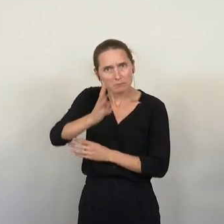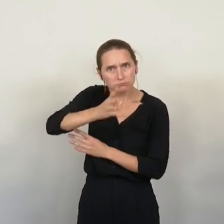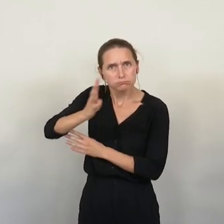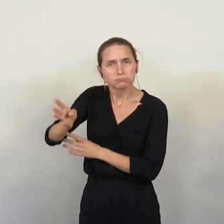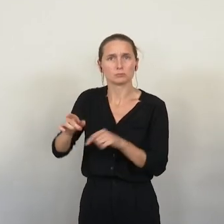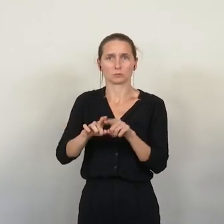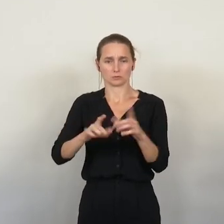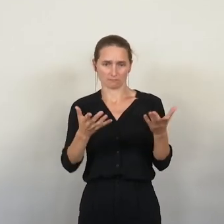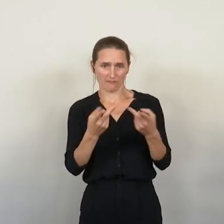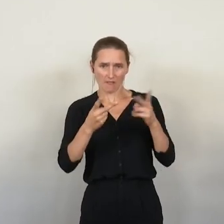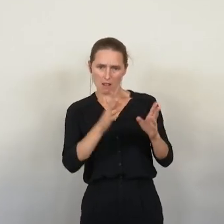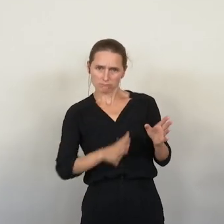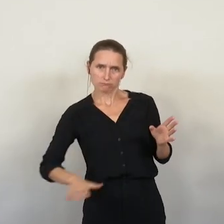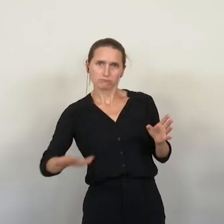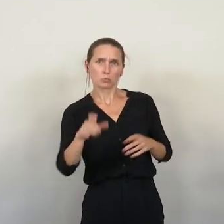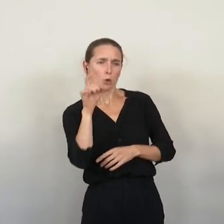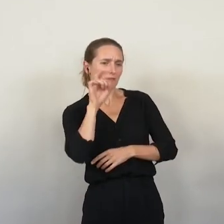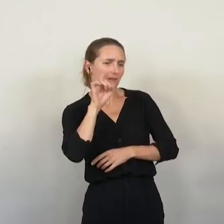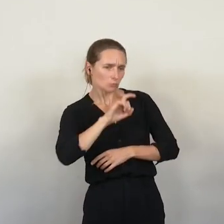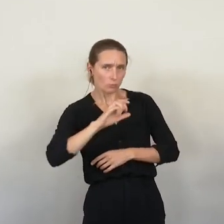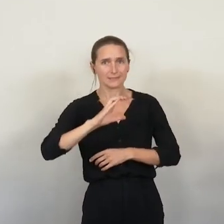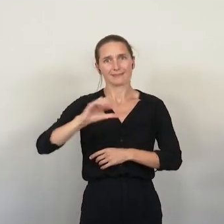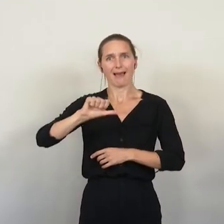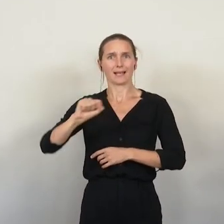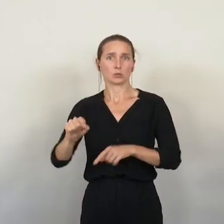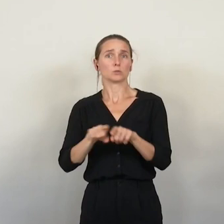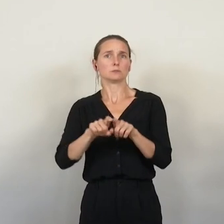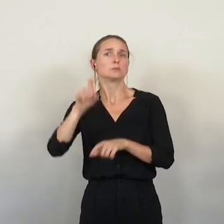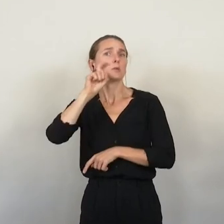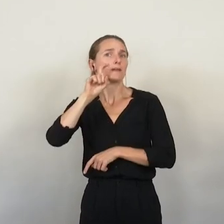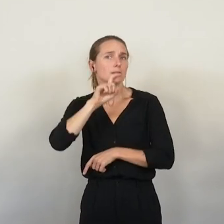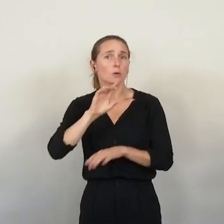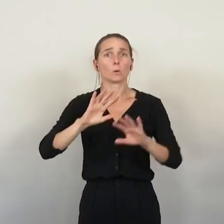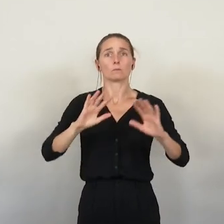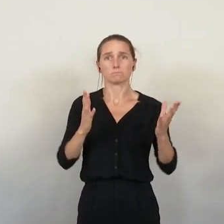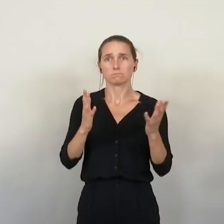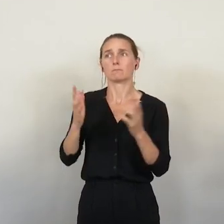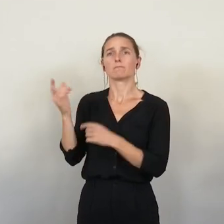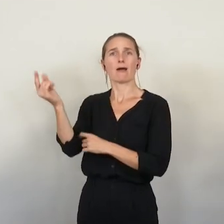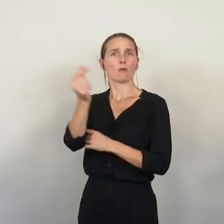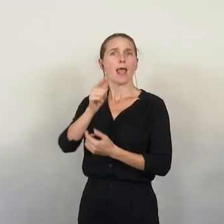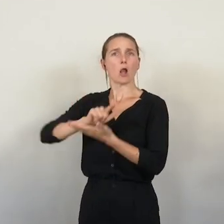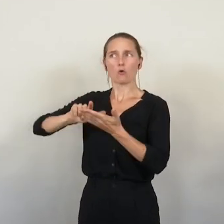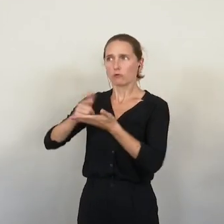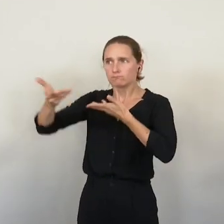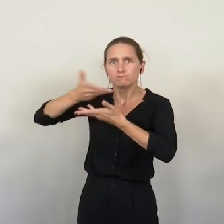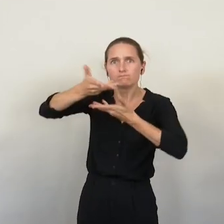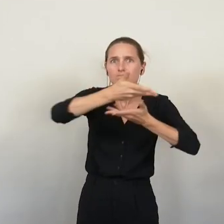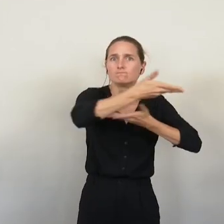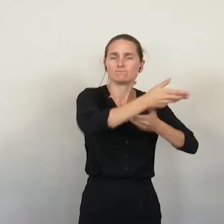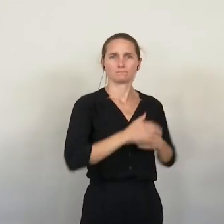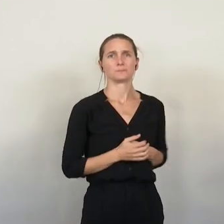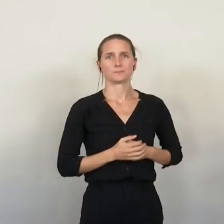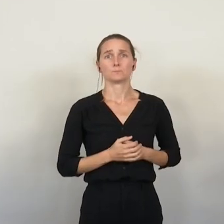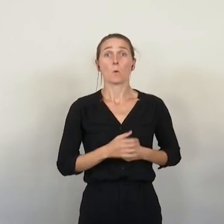l'observation de la ville et du CCS ainsi que sur des échanges avec les partenaires locaux j'ai suivi pour ma